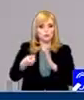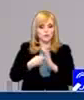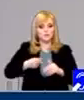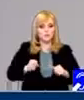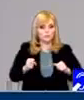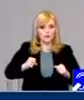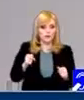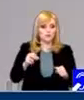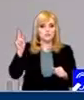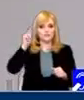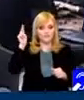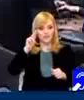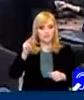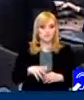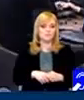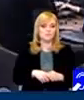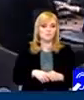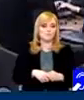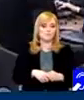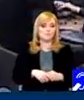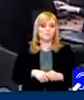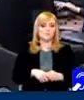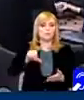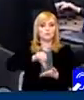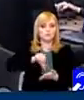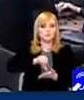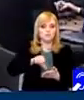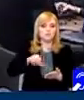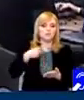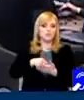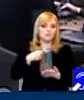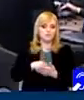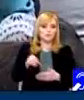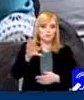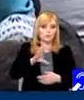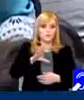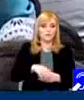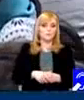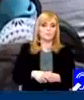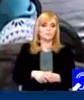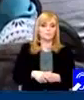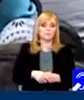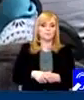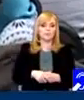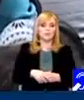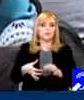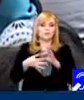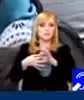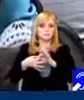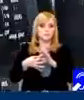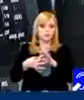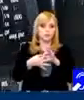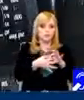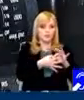să învețe să aplice împreună la finanțări europene sau alte tipuri de finanțări, și să colaboreze pe